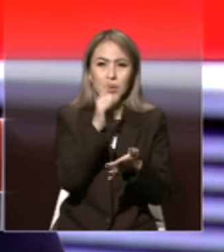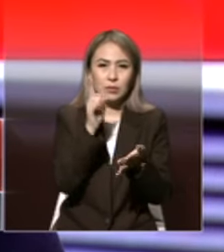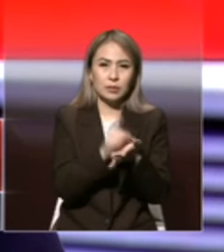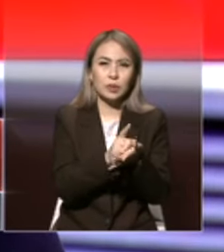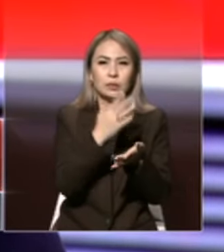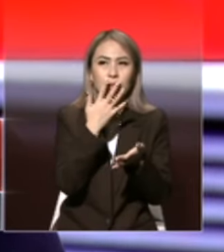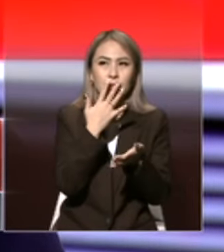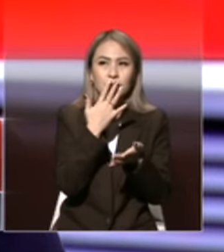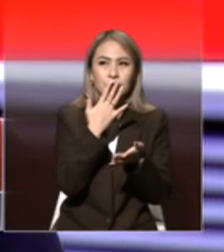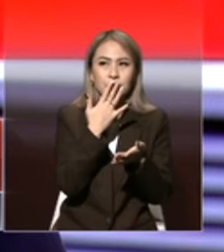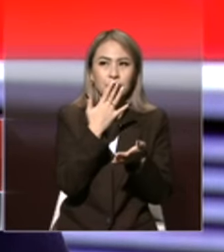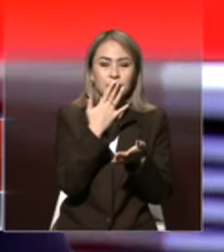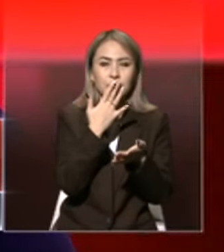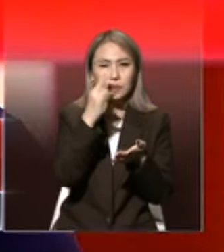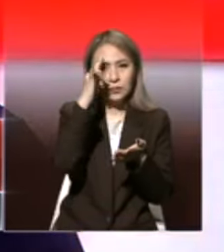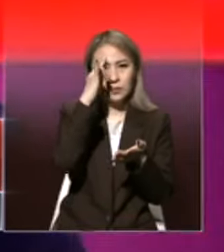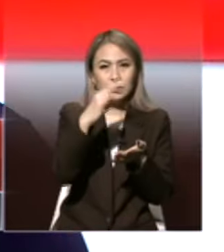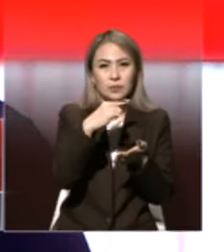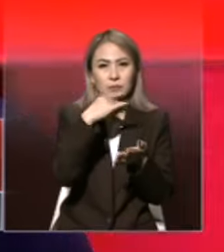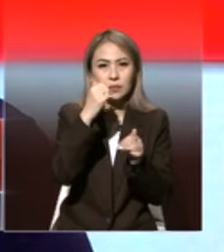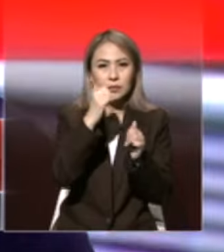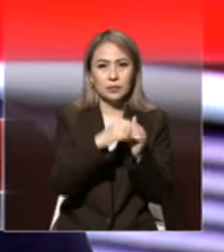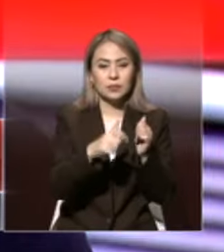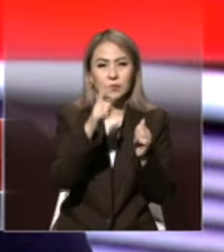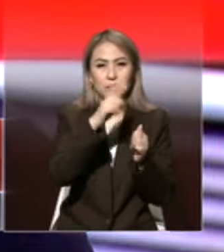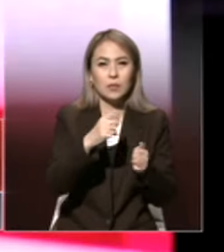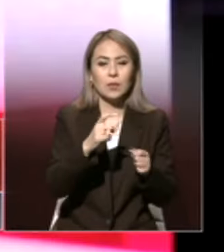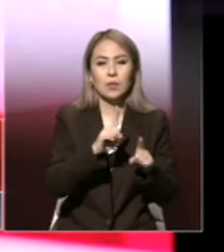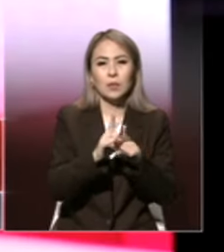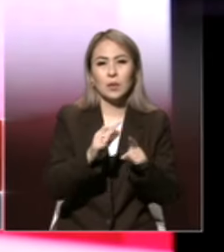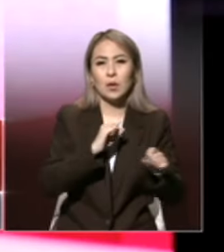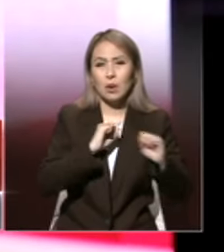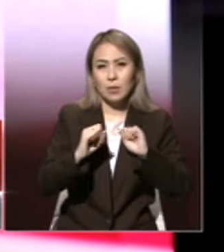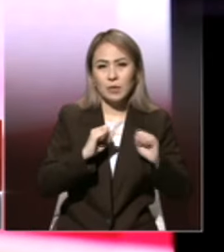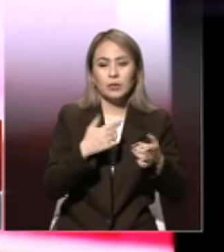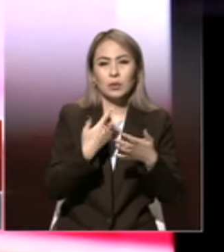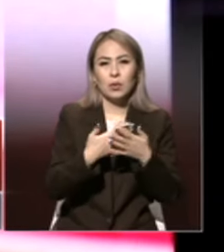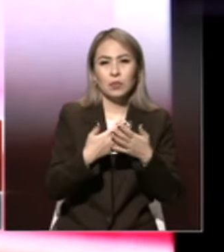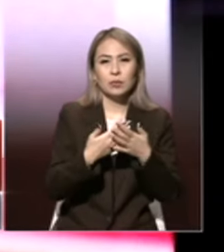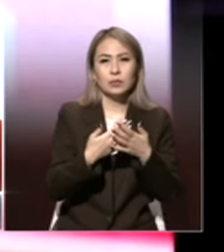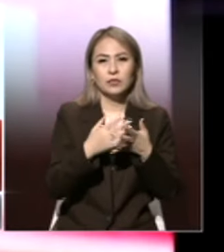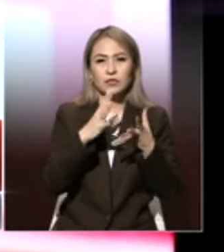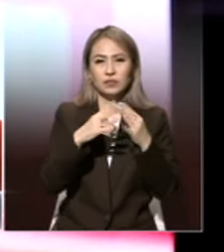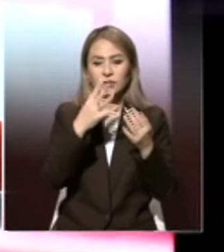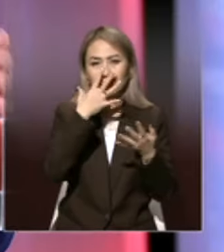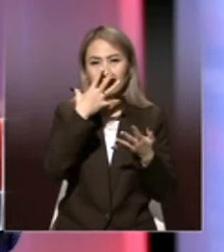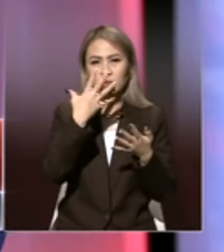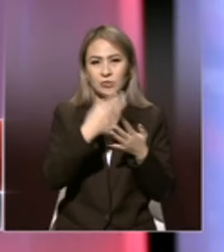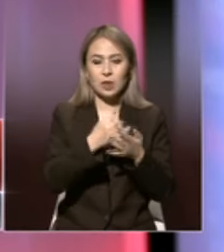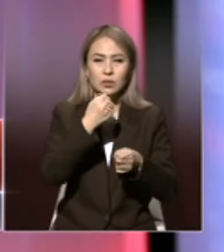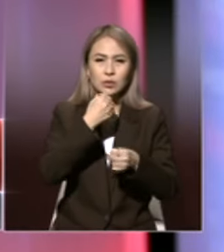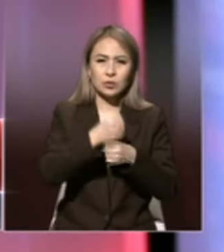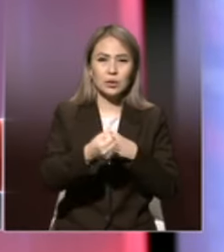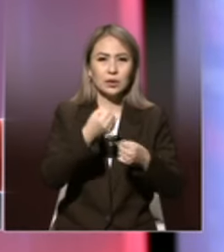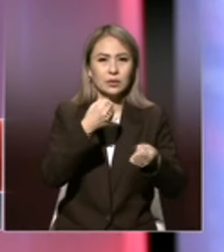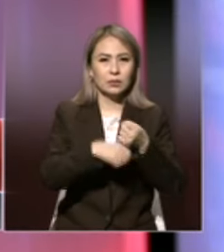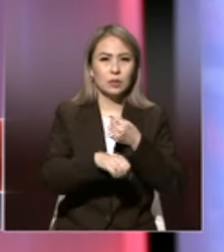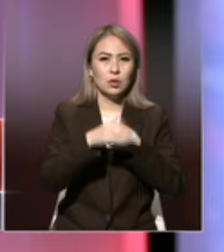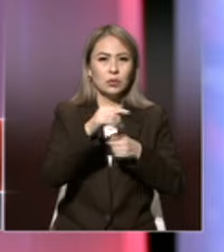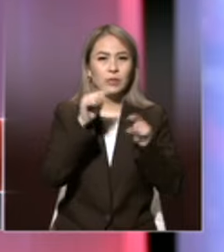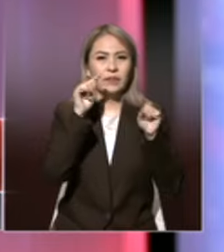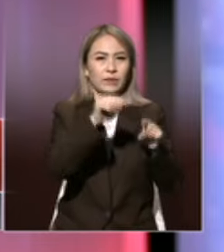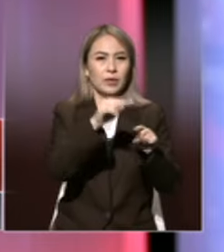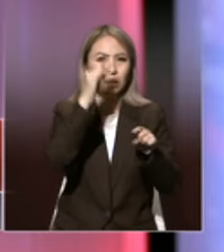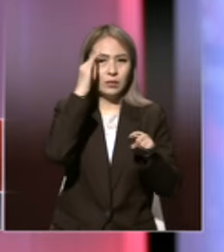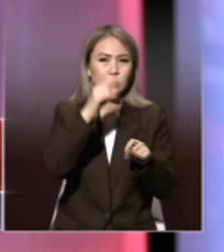енді қазақ біз деген кезде әрқайсымыз кеудемізді қағамыз ғой, бірақ та дегенмен де мысалға отбасындағы зорлық зомбылықтың барлығы осы ұлттық құндылықтан туып